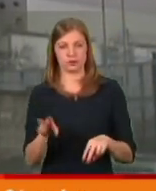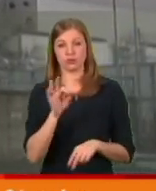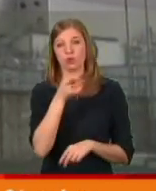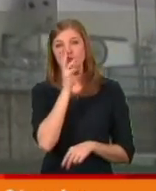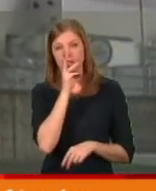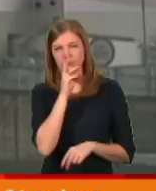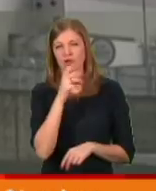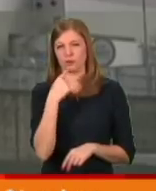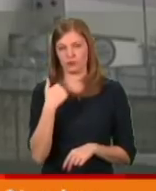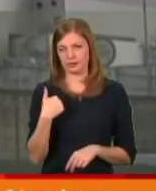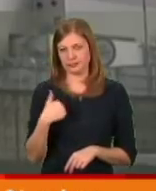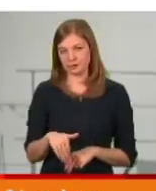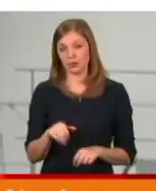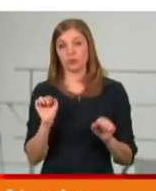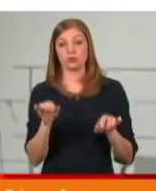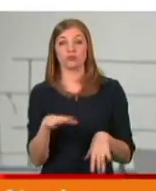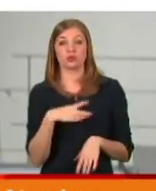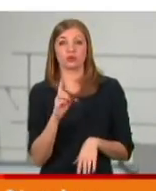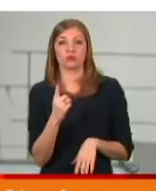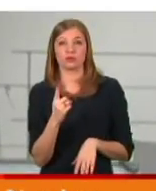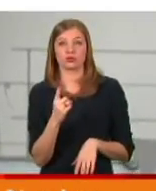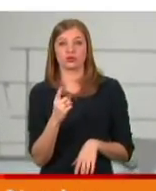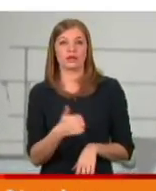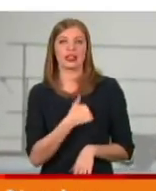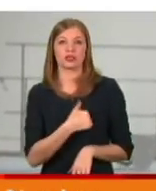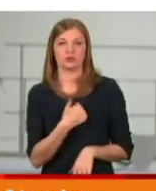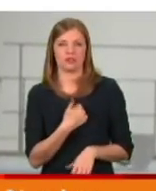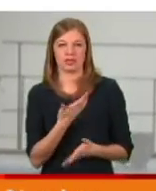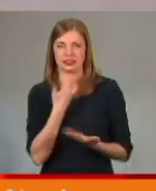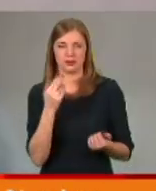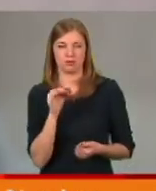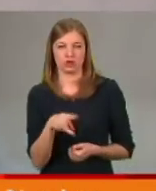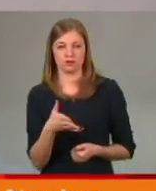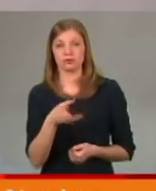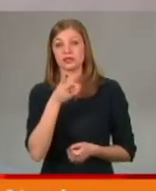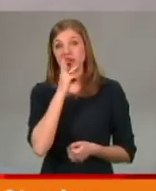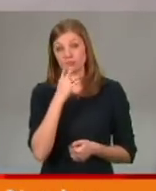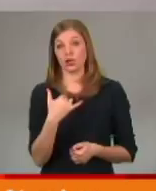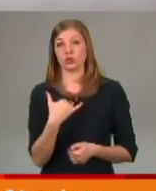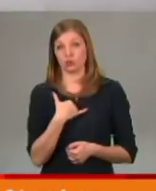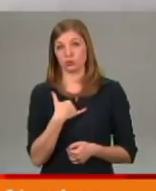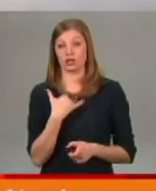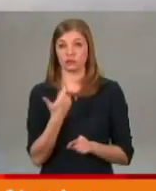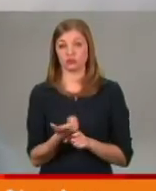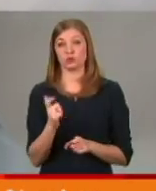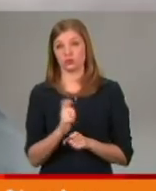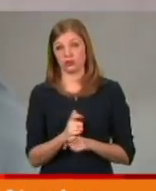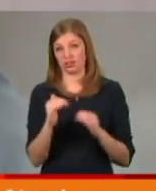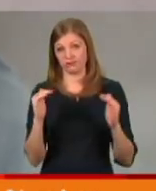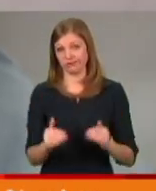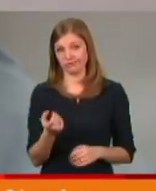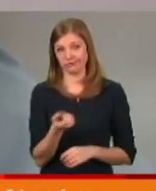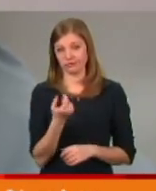зарплату говорять неохоче, можливо, через те, що хизуватися нічим. Зарплати в нас достатньо низькі,